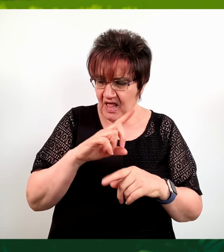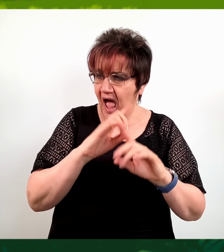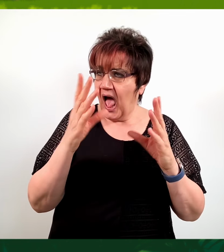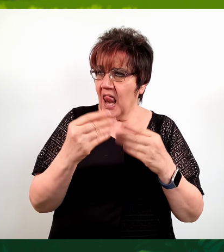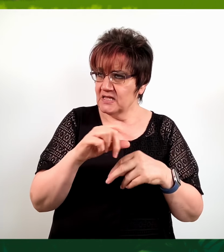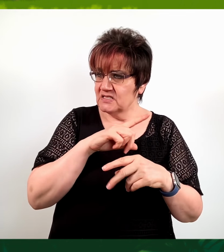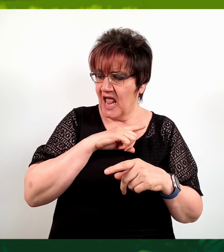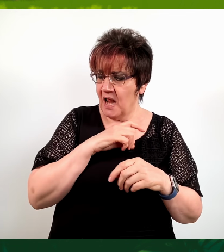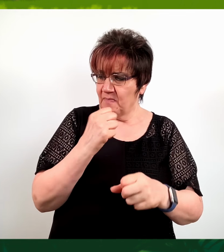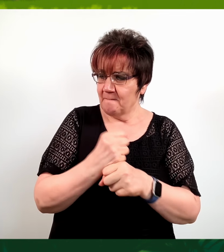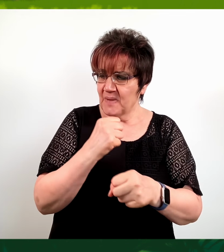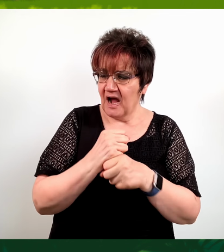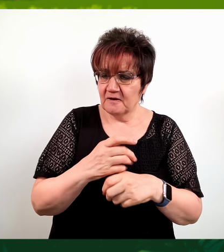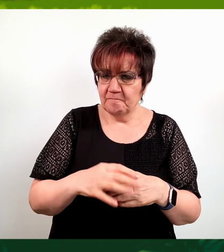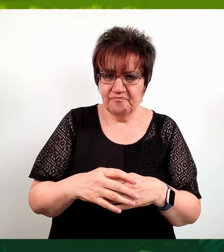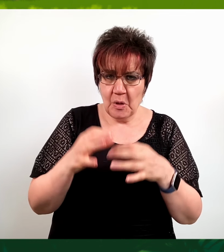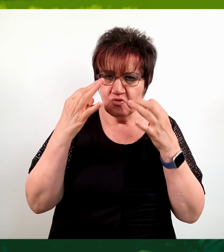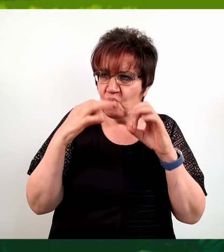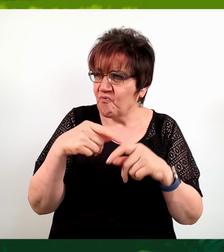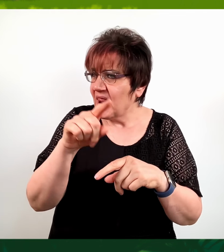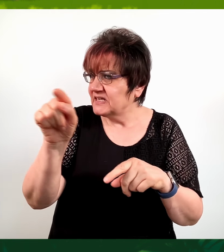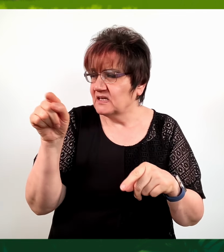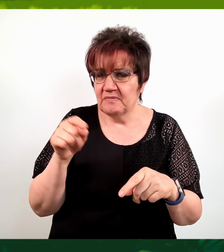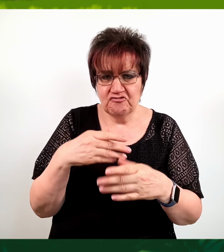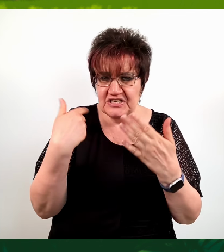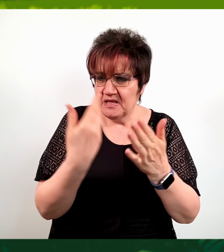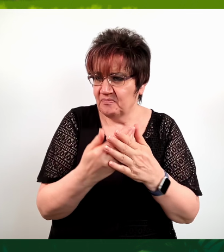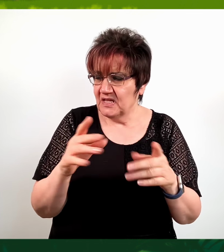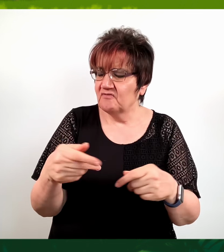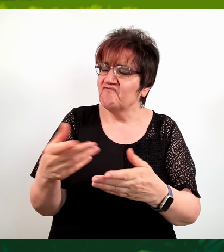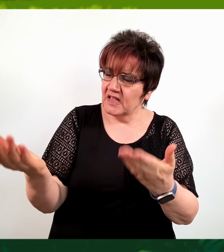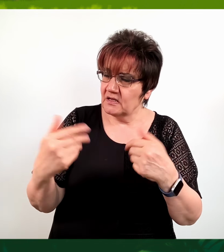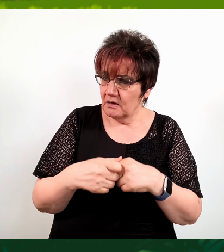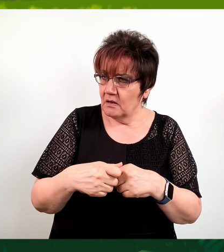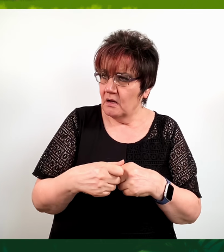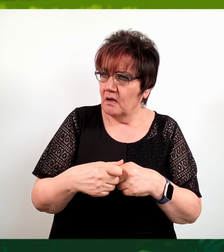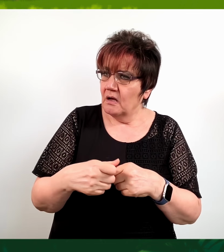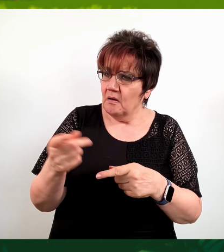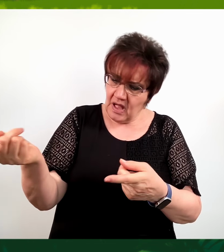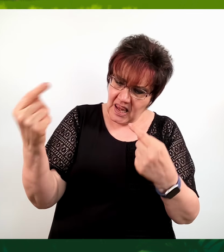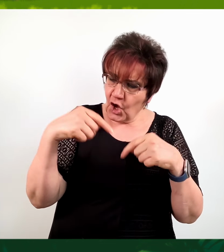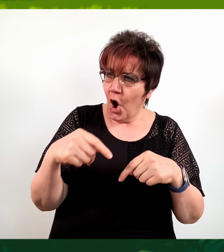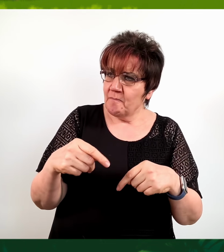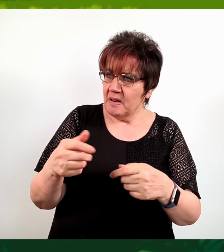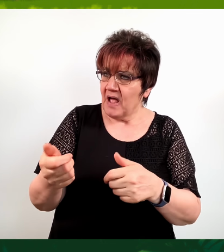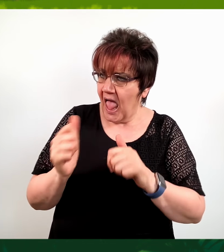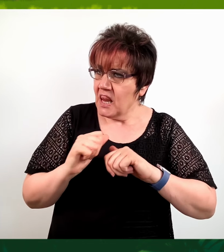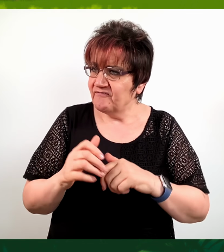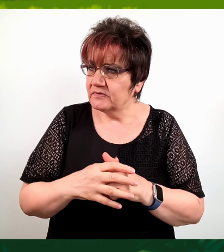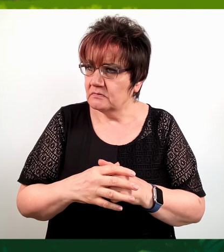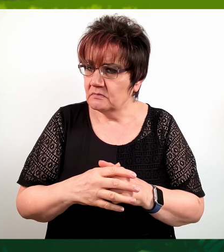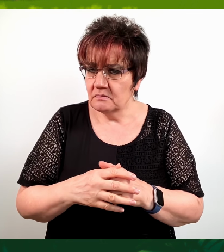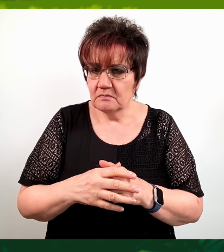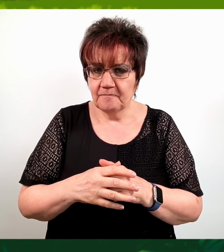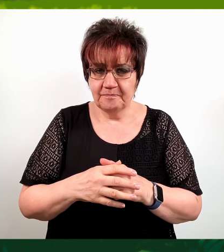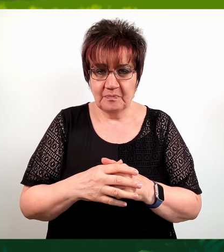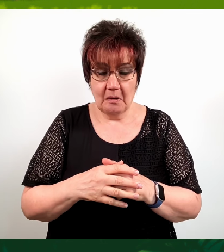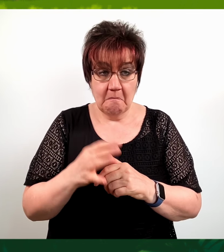man immer selber machen. Auf niemanden ist mehr Verlass. Also, was ist? Könnt ihr nicht mal anpacken und mir helfen?